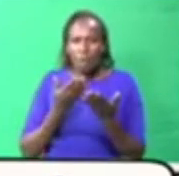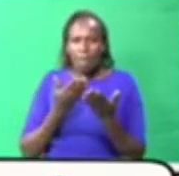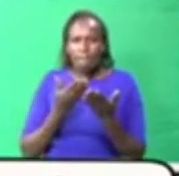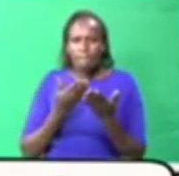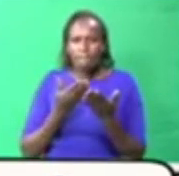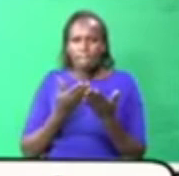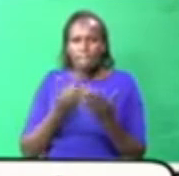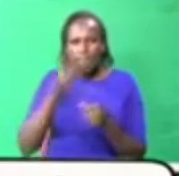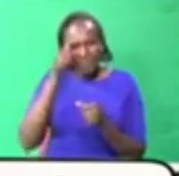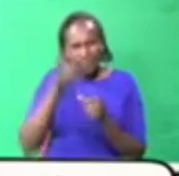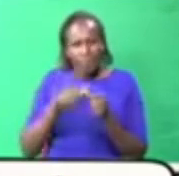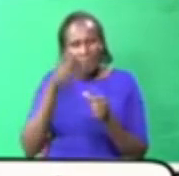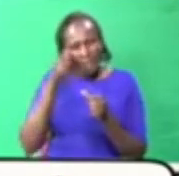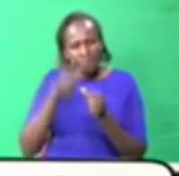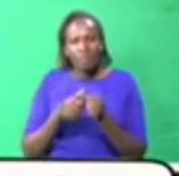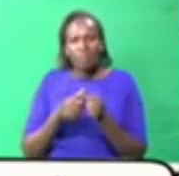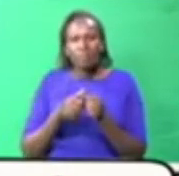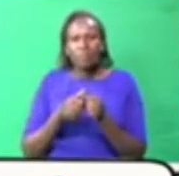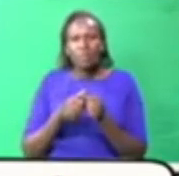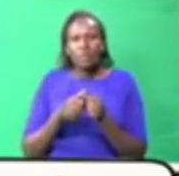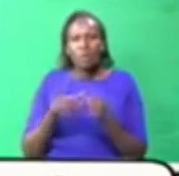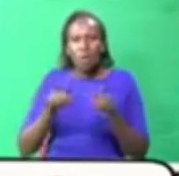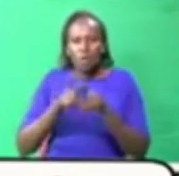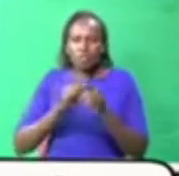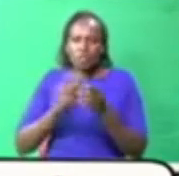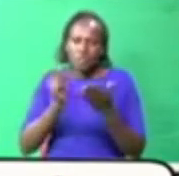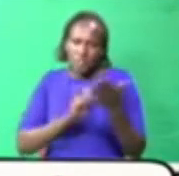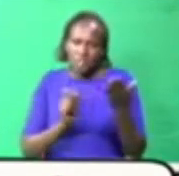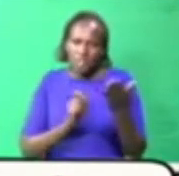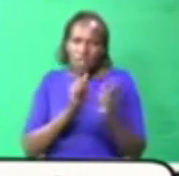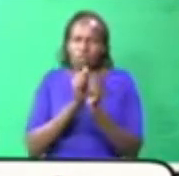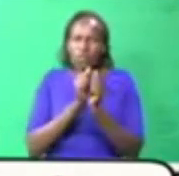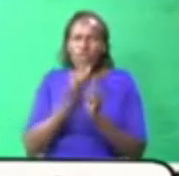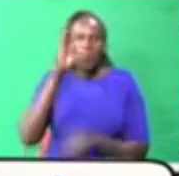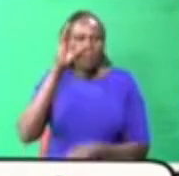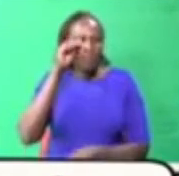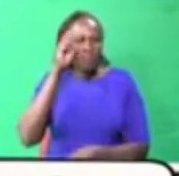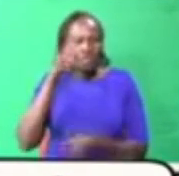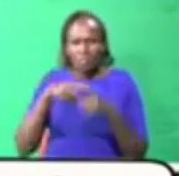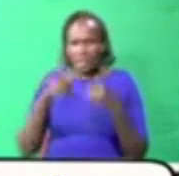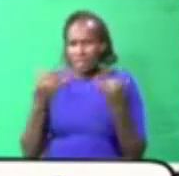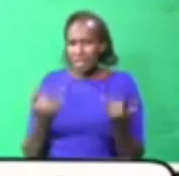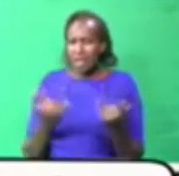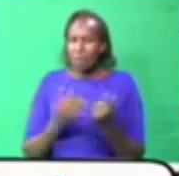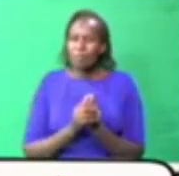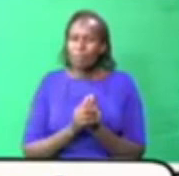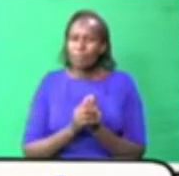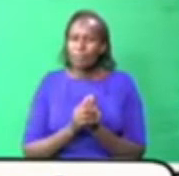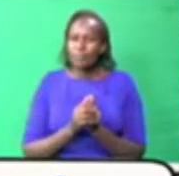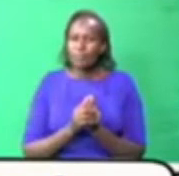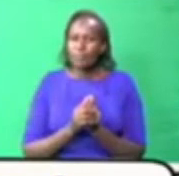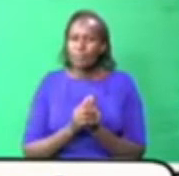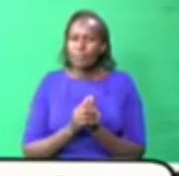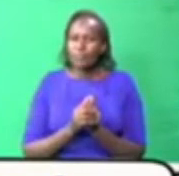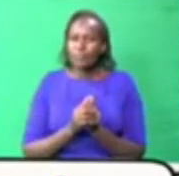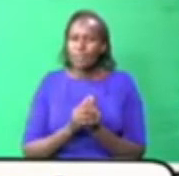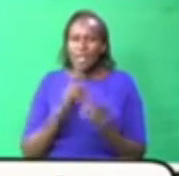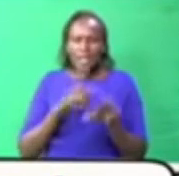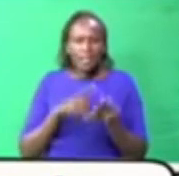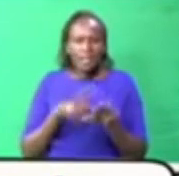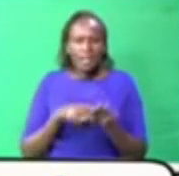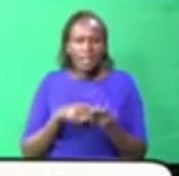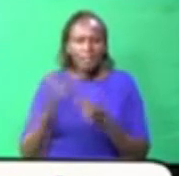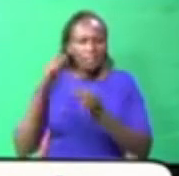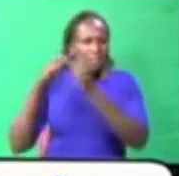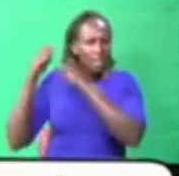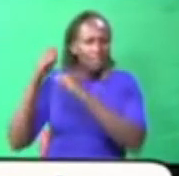za Torati. Na maandiko yaliyoandikwa na Musa. Lakini kwa wakati huu, na wakati ule, it was a tradition,